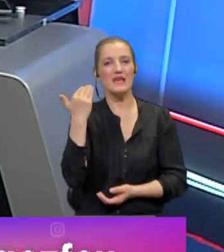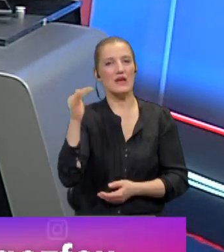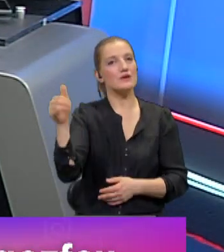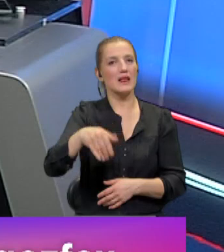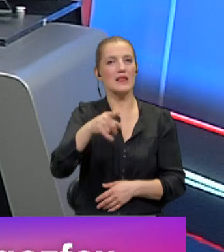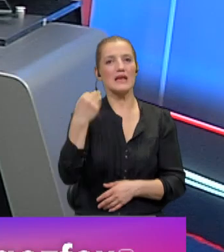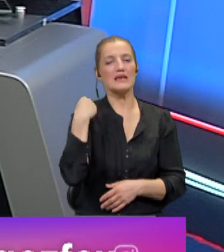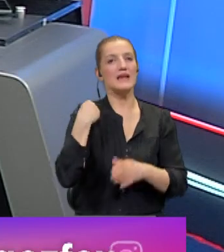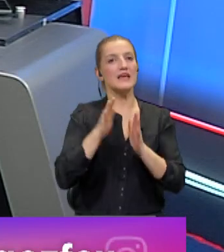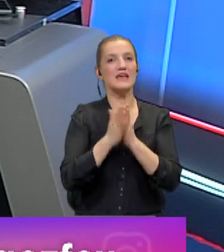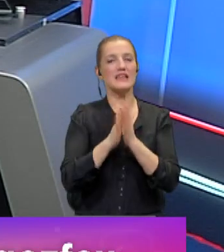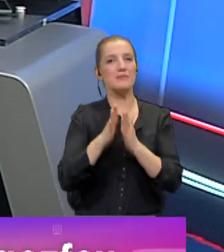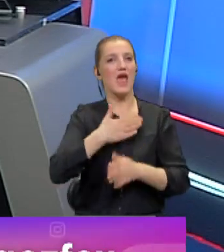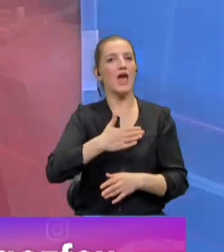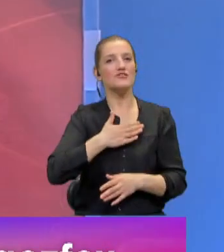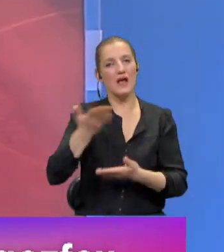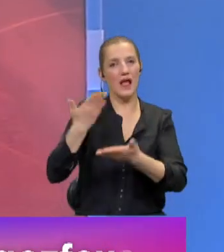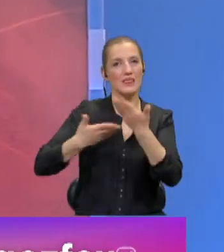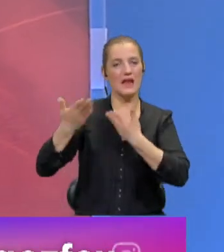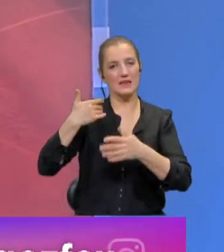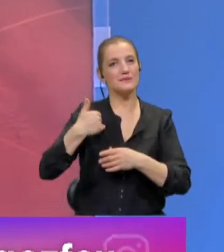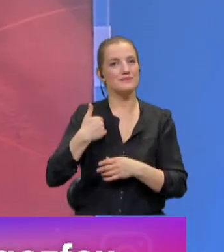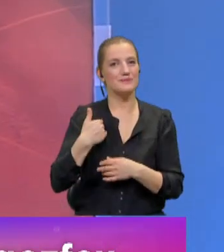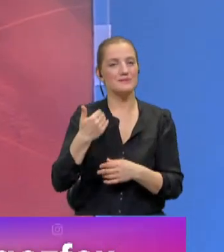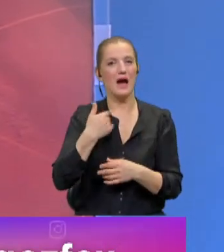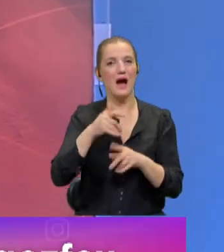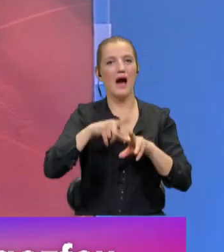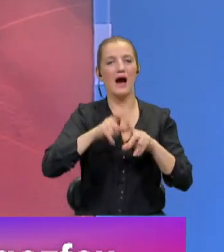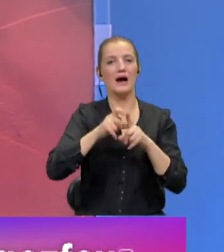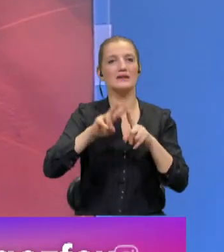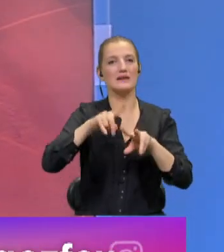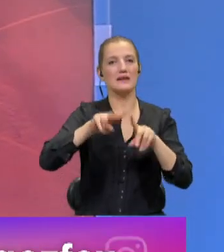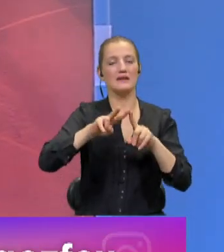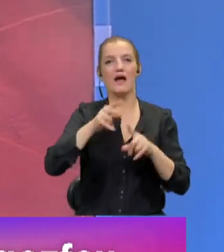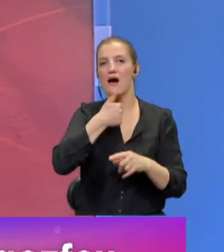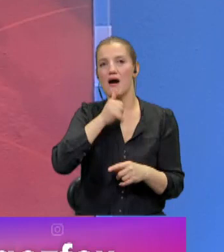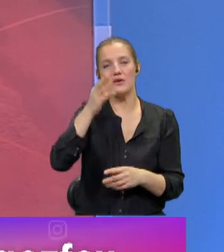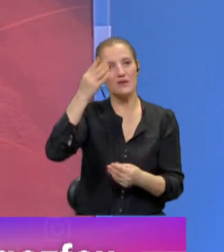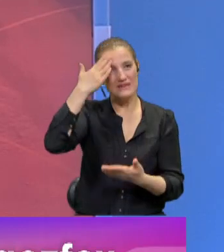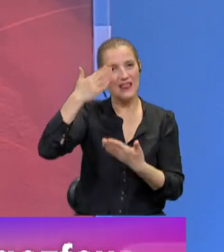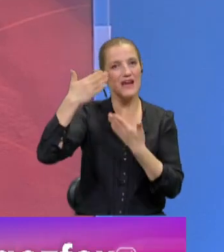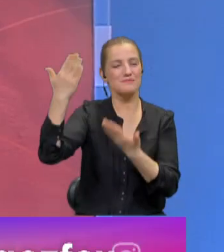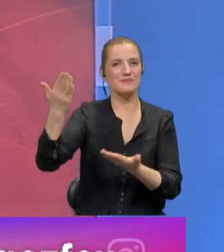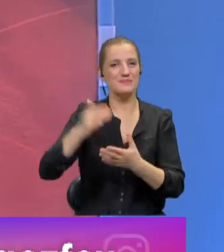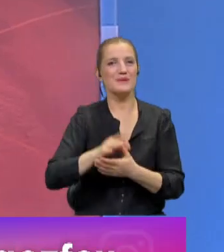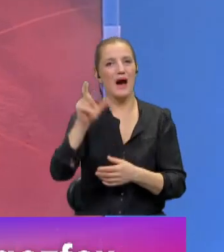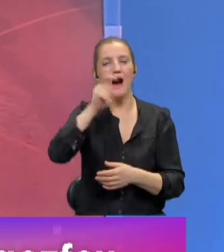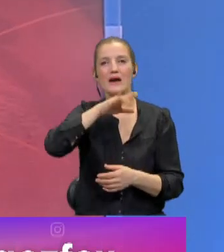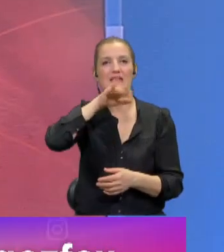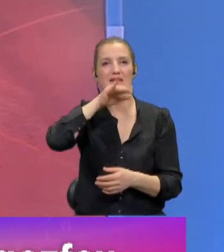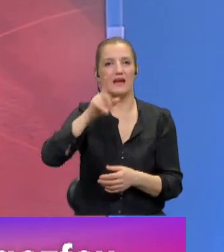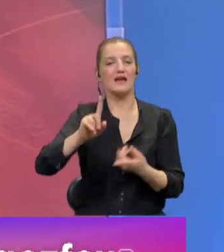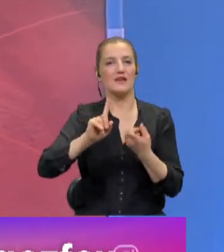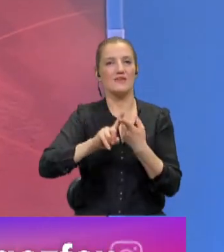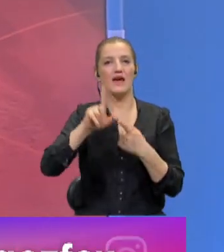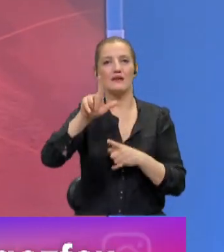yeni kitabını anlattı bizimle paylaştı Adnan abiye Adnan Gerger de selamlarımızı ilet elim aydedeye